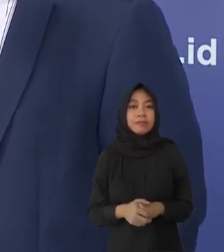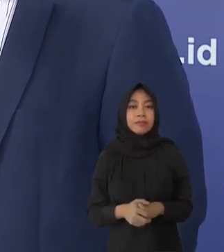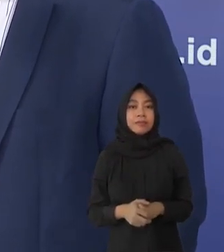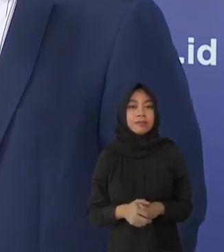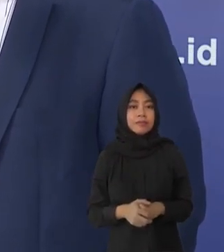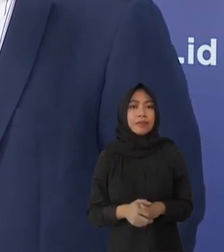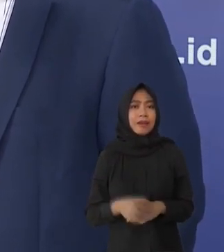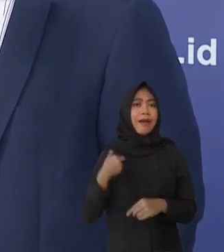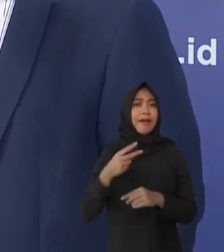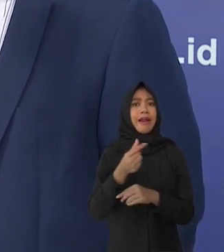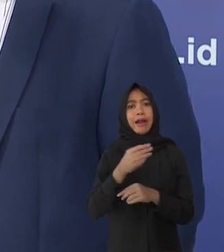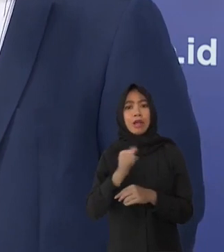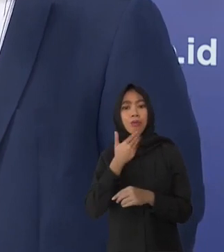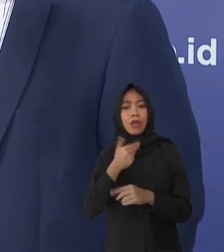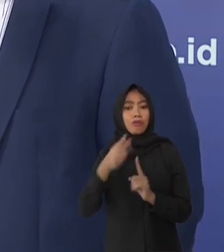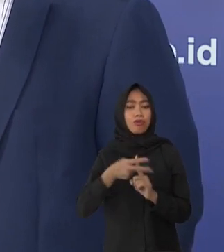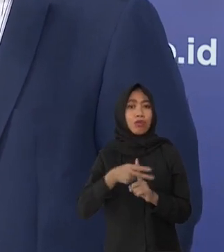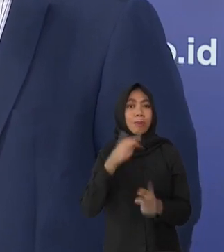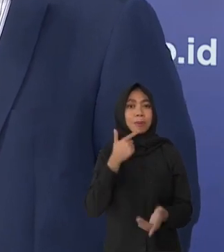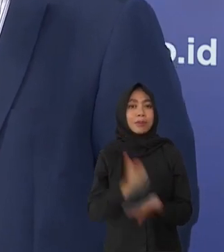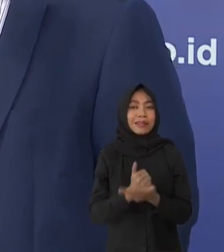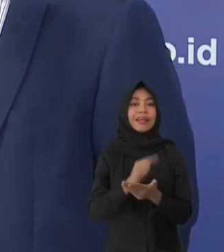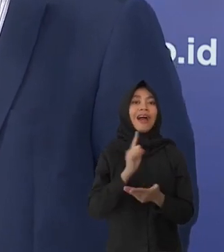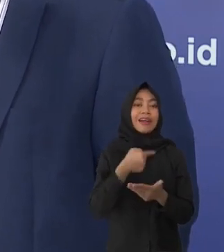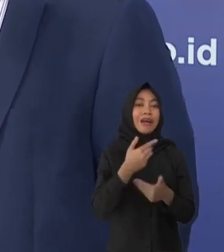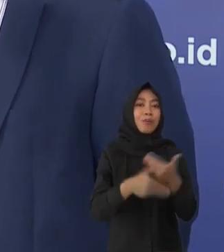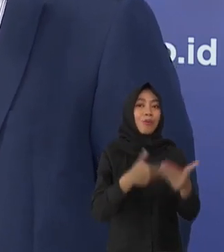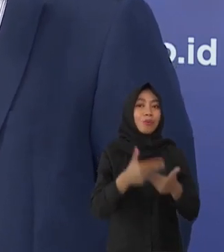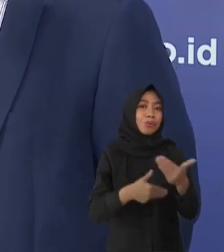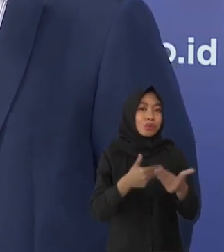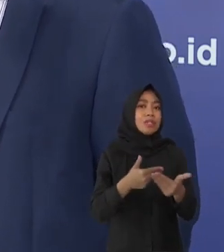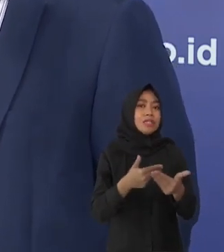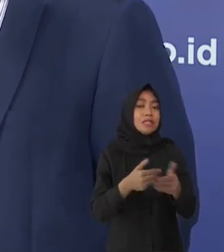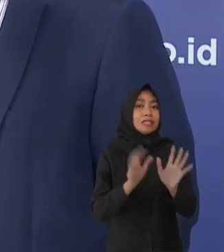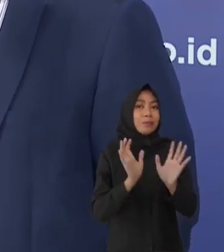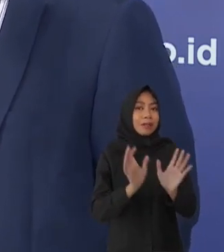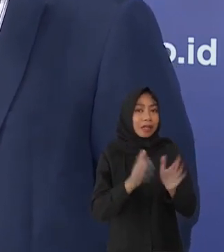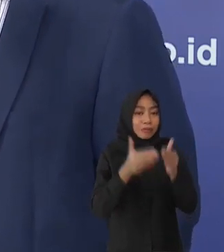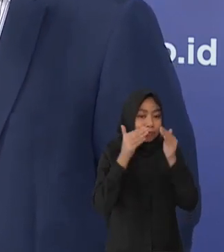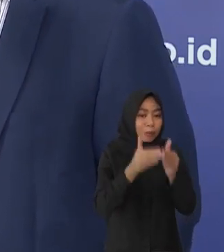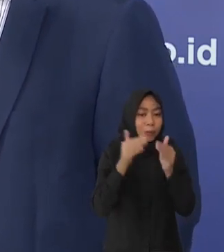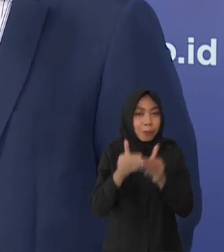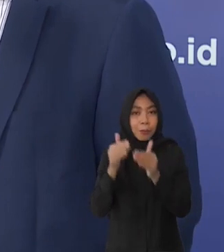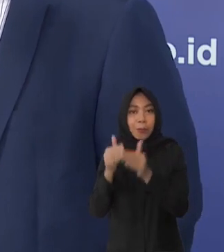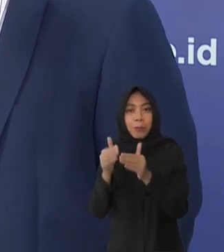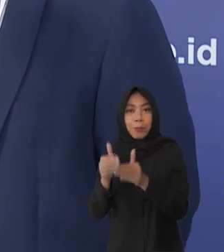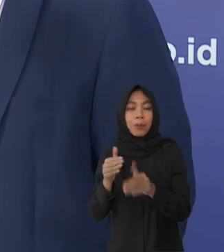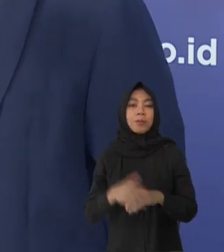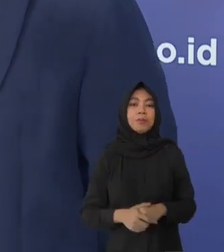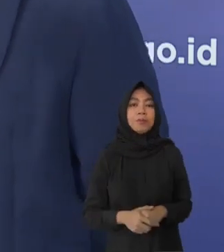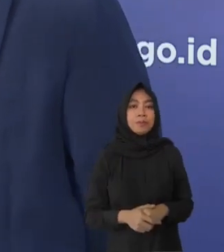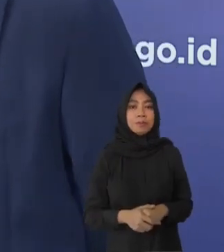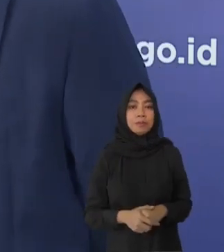Republik Indonesia juga memproduksi teaser-teaser edukasi yang sangat segmented dan berdimensi